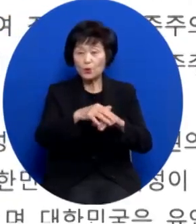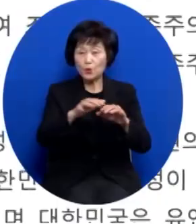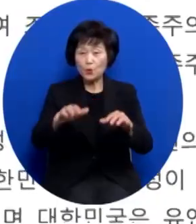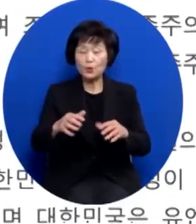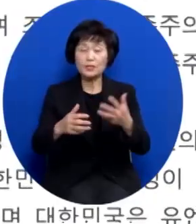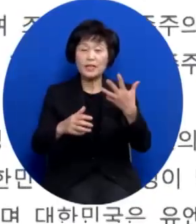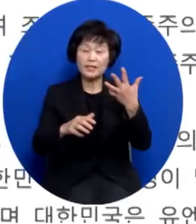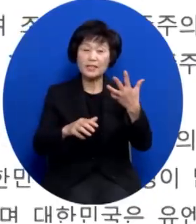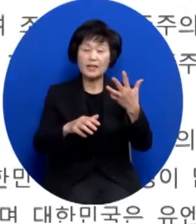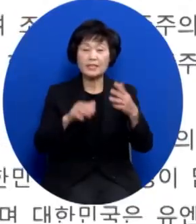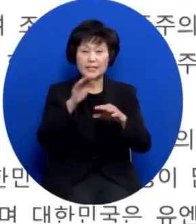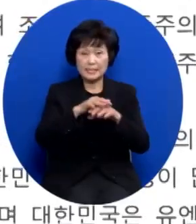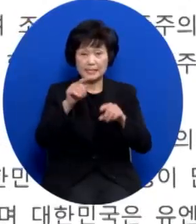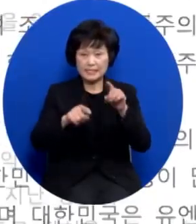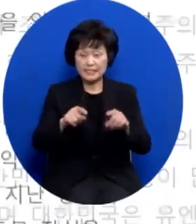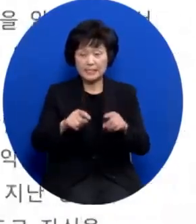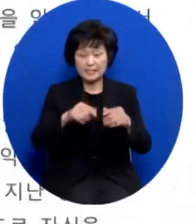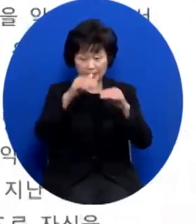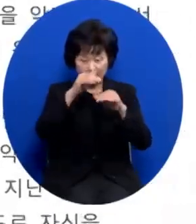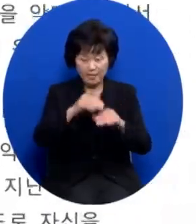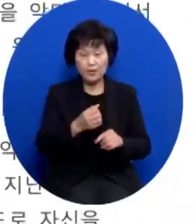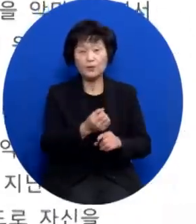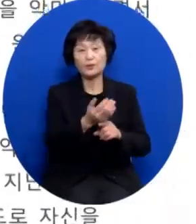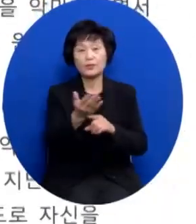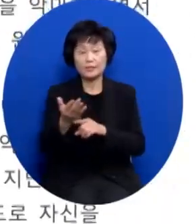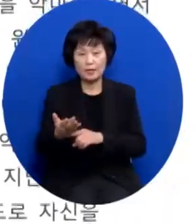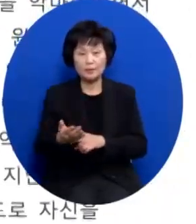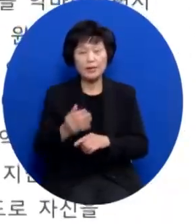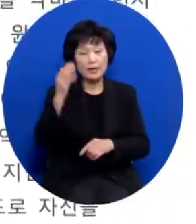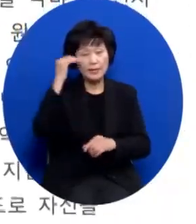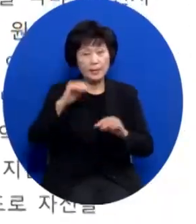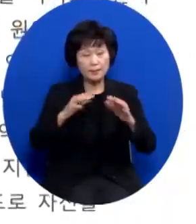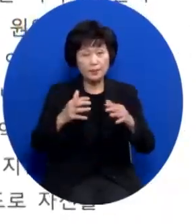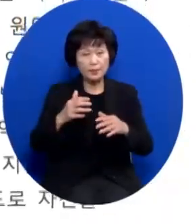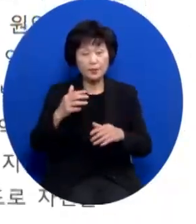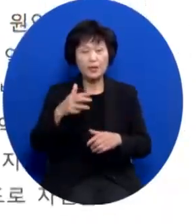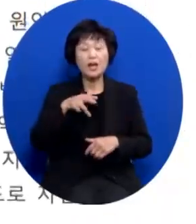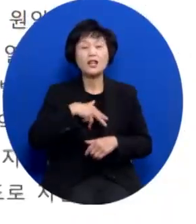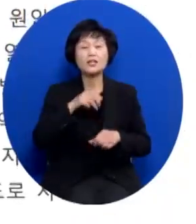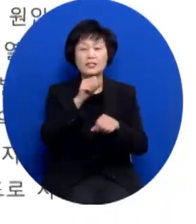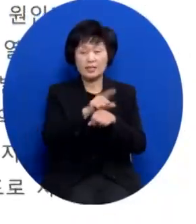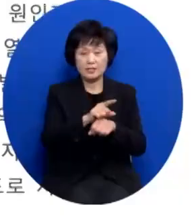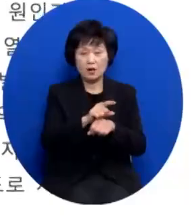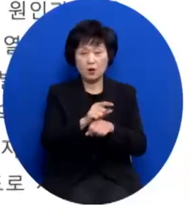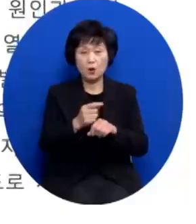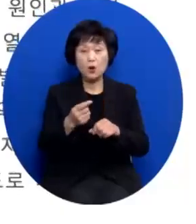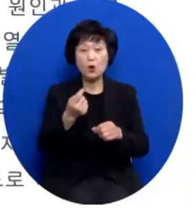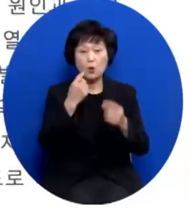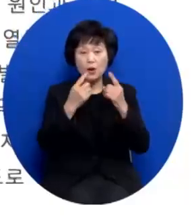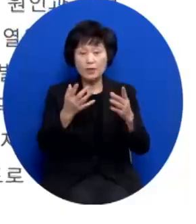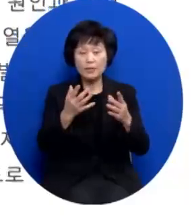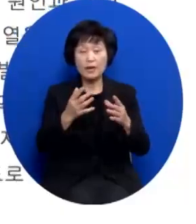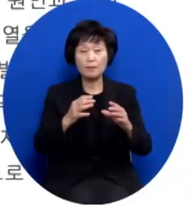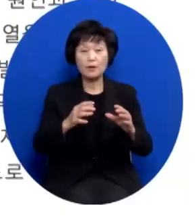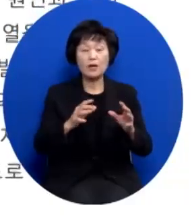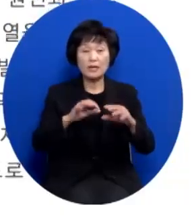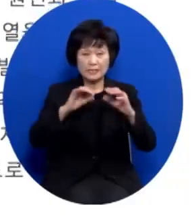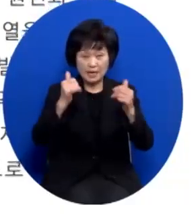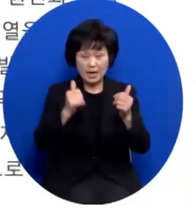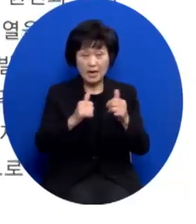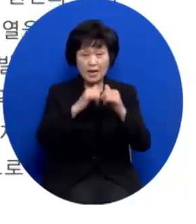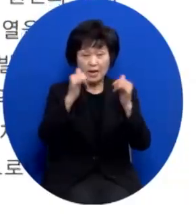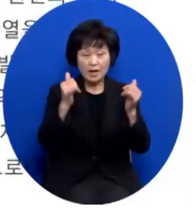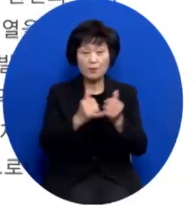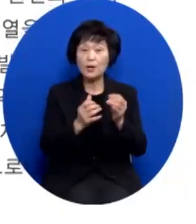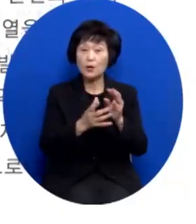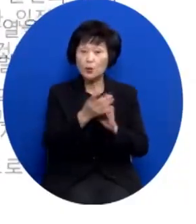대한민국의 자유민주주의 국가 정체성을 확인하자고 강조하는 한편 사회 지도층은 사회통합과 선진사업의 위상에